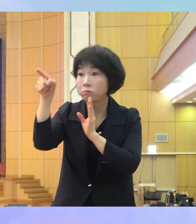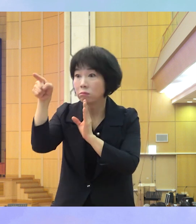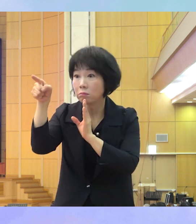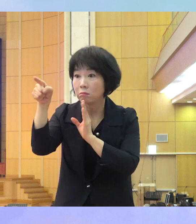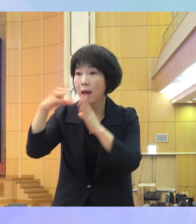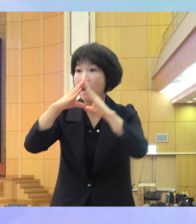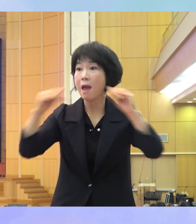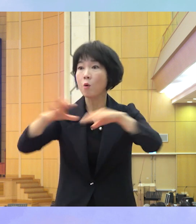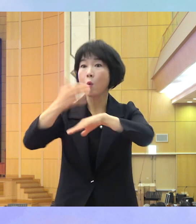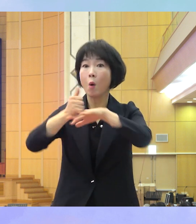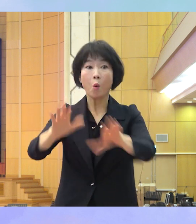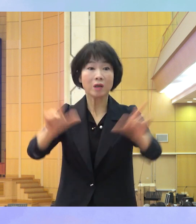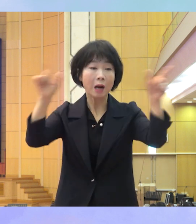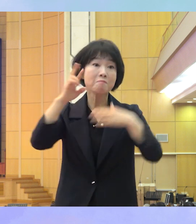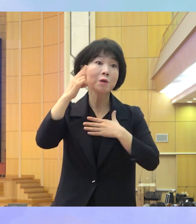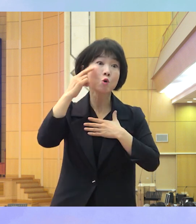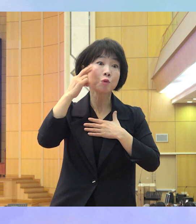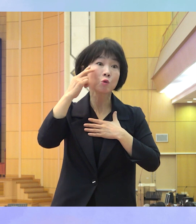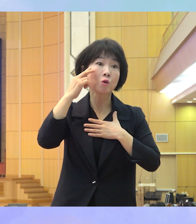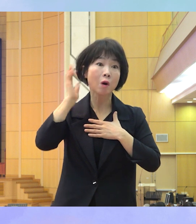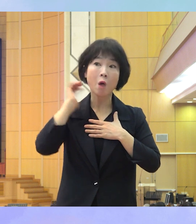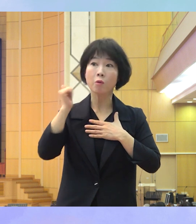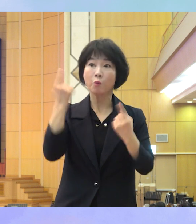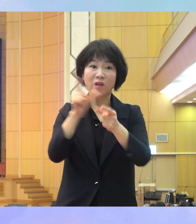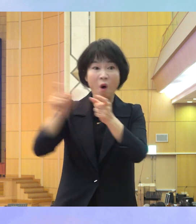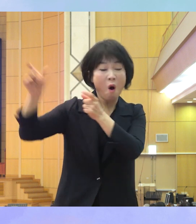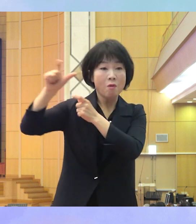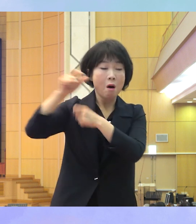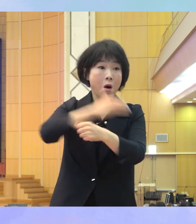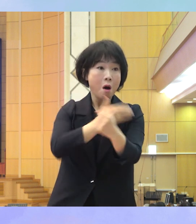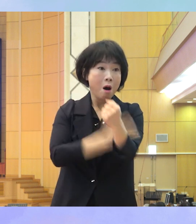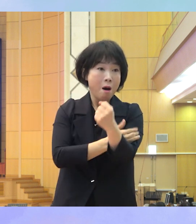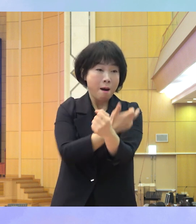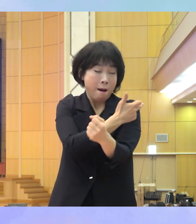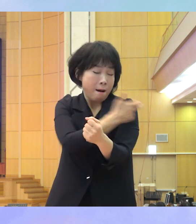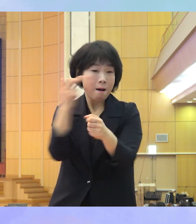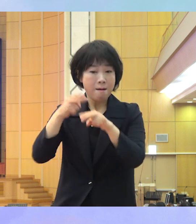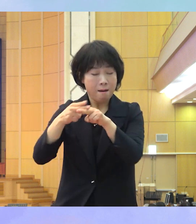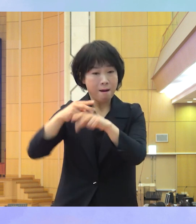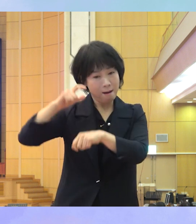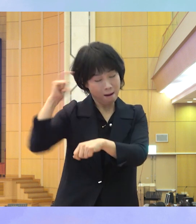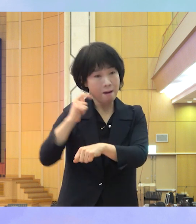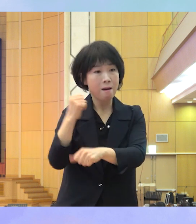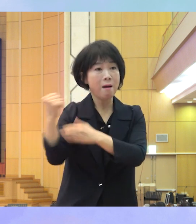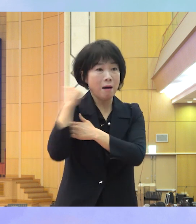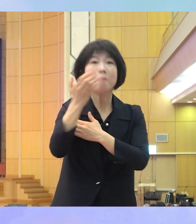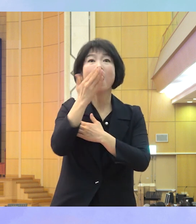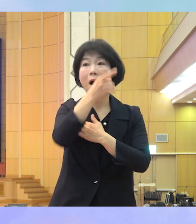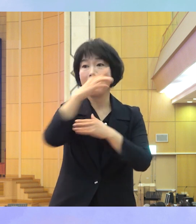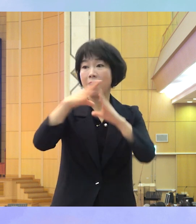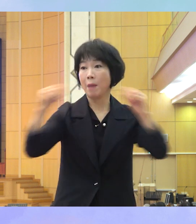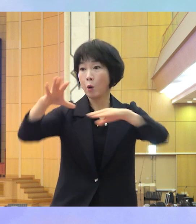오늘날로 말하면 미국 대통령보다도 더 권세가 있고 더 위대한 왕이었습니다.